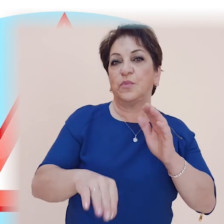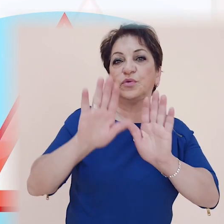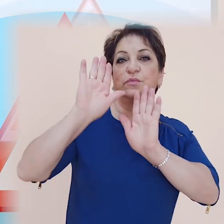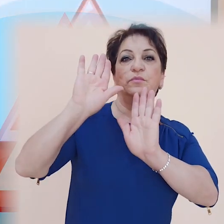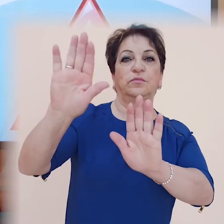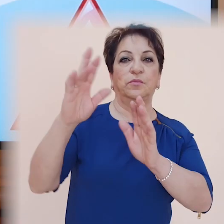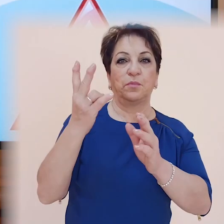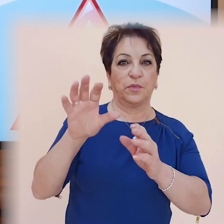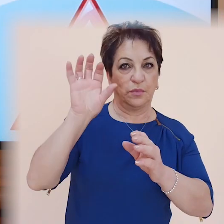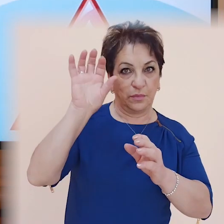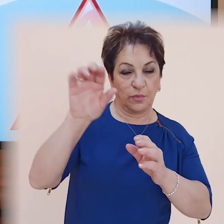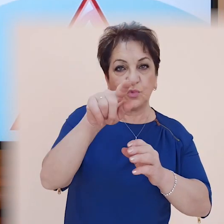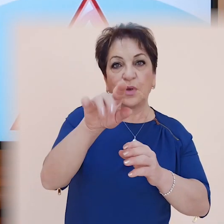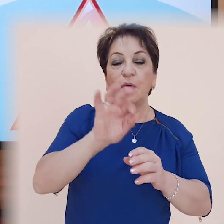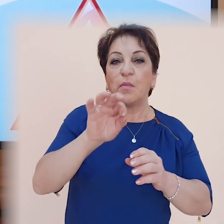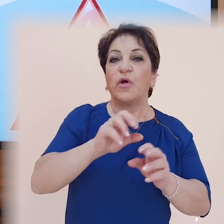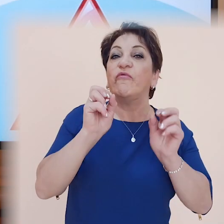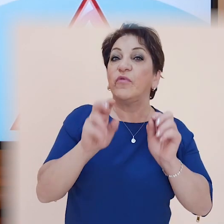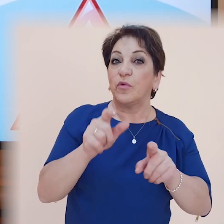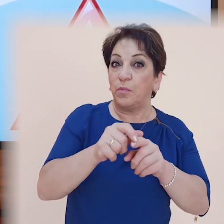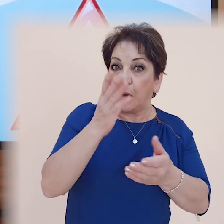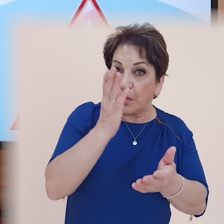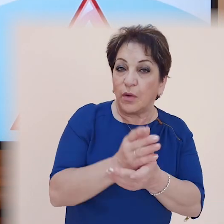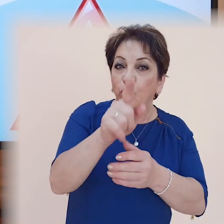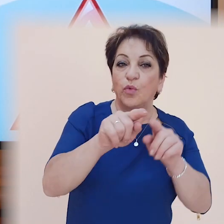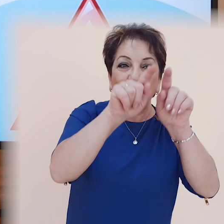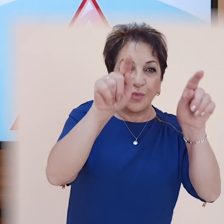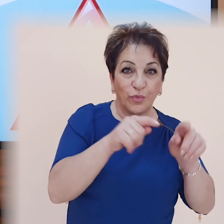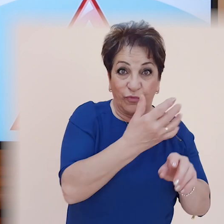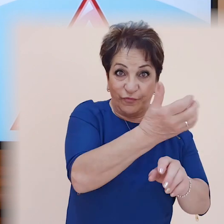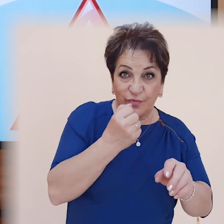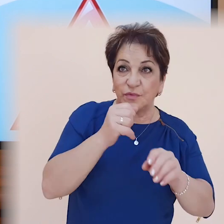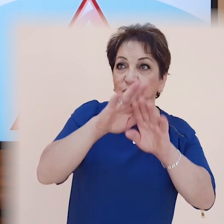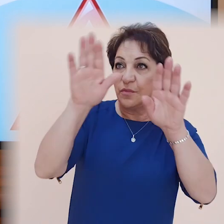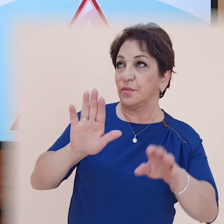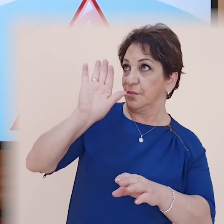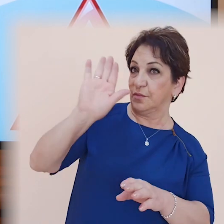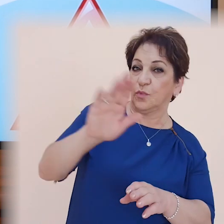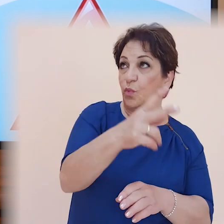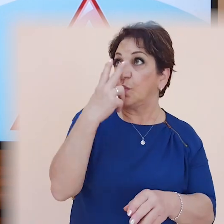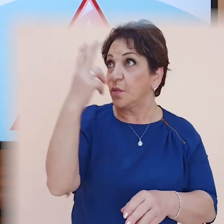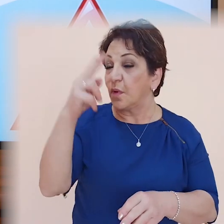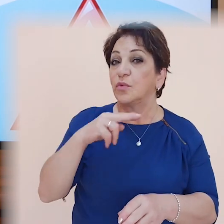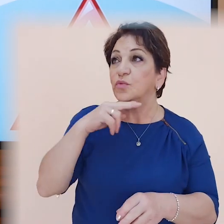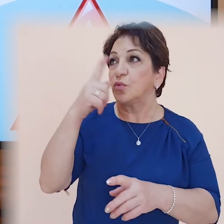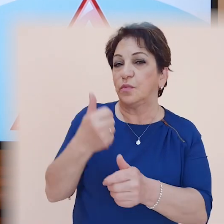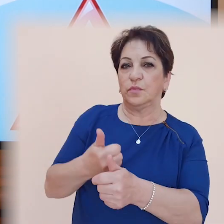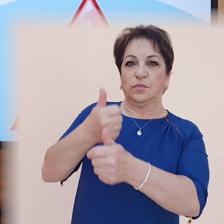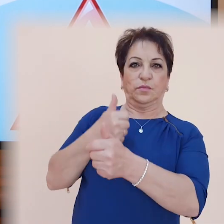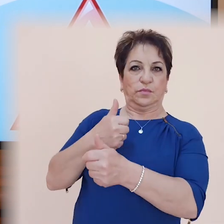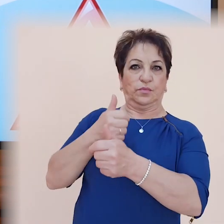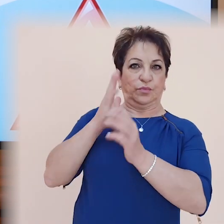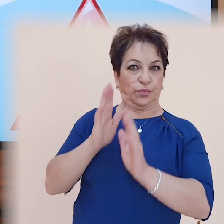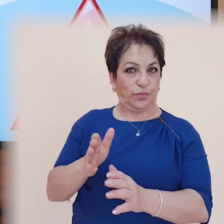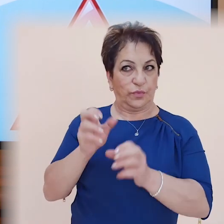մասում, որ տեղ ձեր կարծիքով վտանգ կա։ Այդպես դուք ամեն անգամ կտեսնեք այդ նշանը և այդ տարածքին